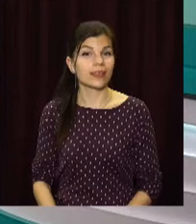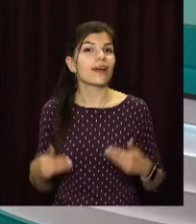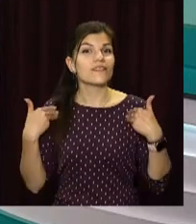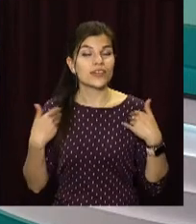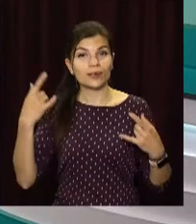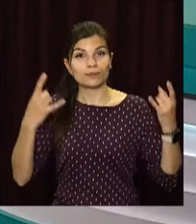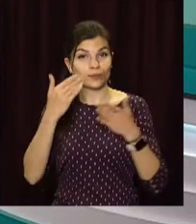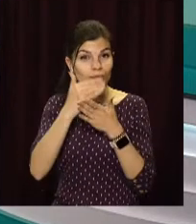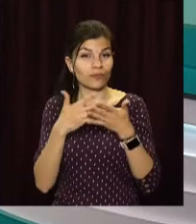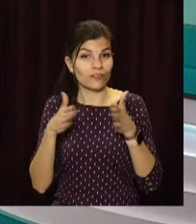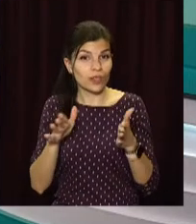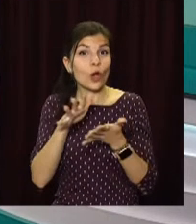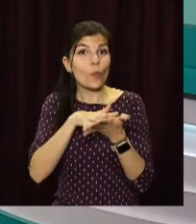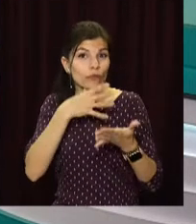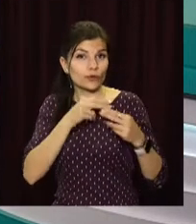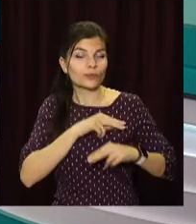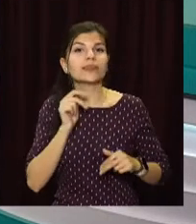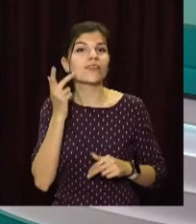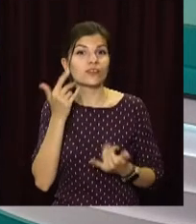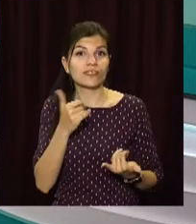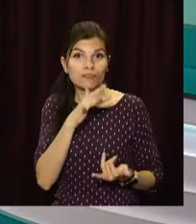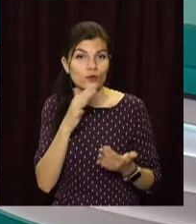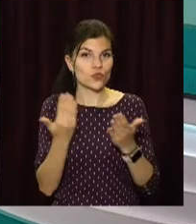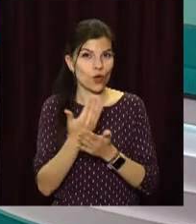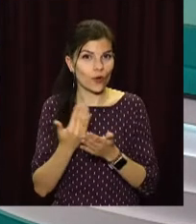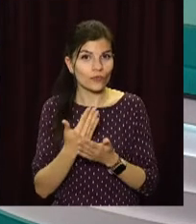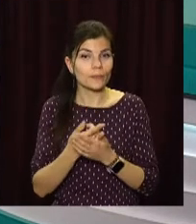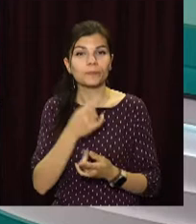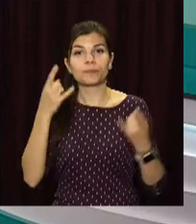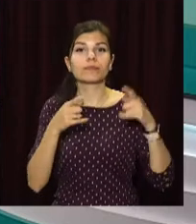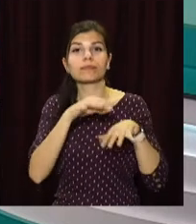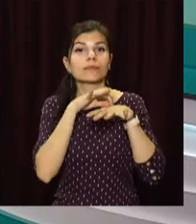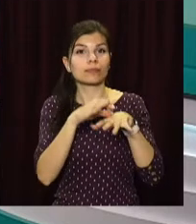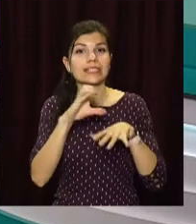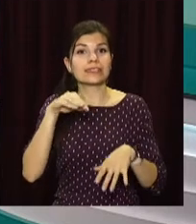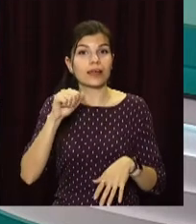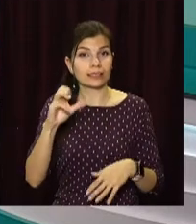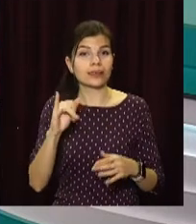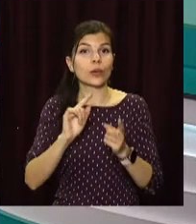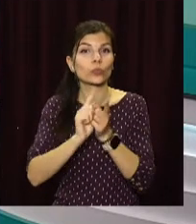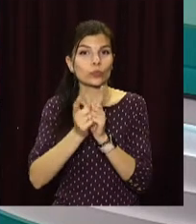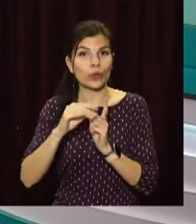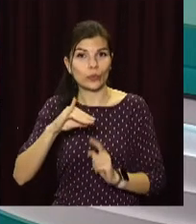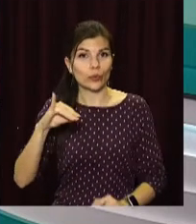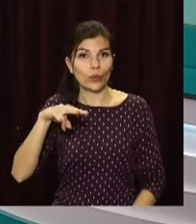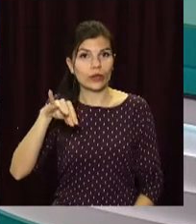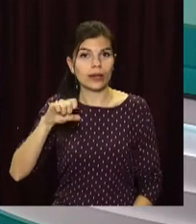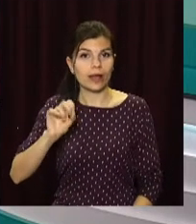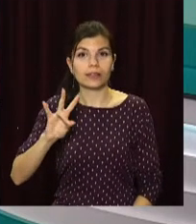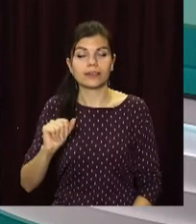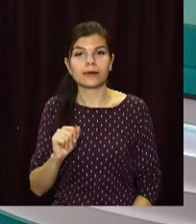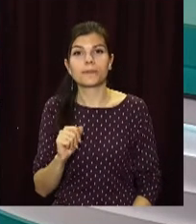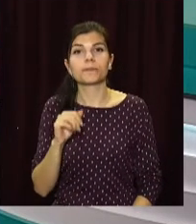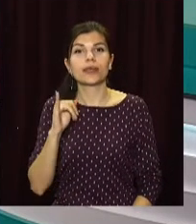Вітаю. Відкритий продовжує свою роботу, як завжди, у цій порі випуск новин. У студії для вас працюють Стас Коновалов та сурдоперекладачка